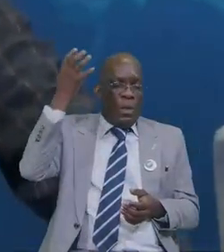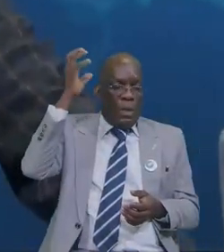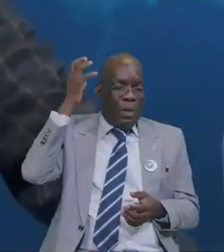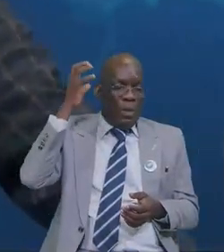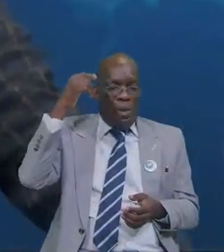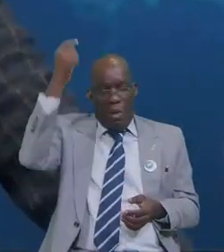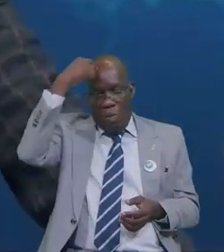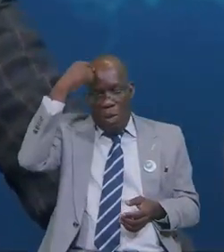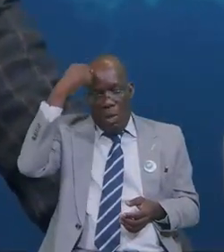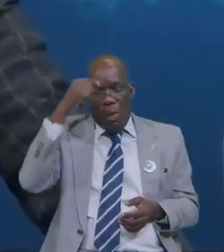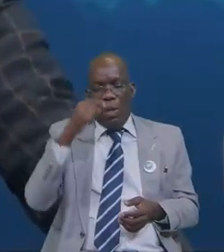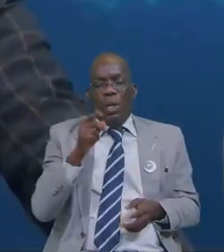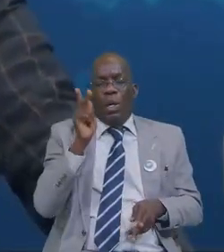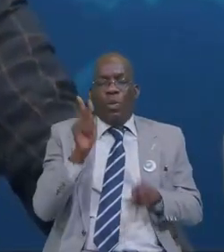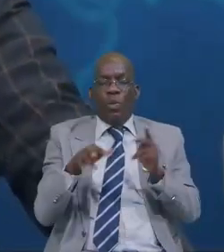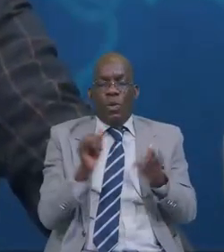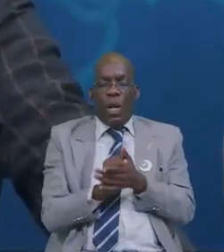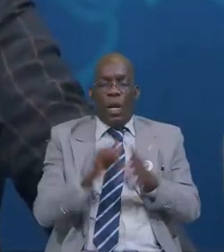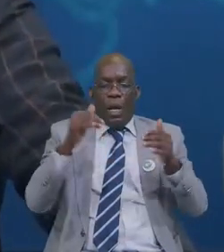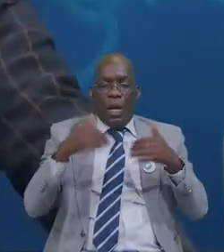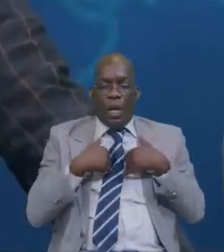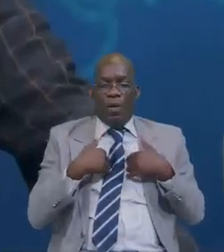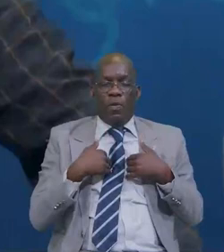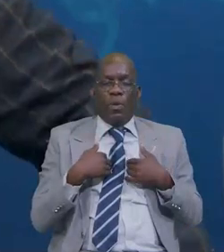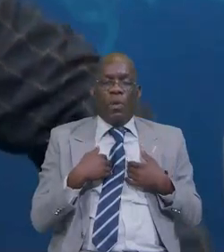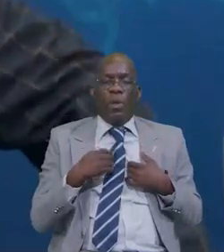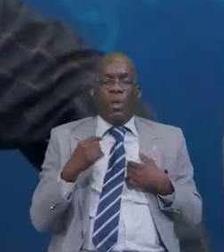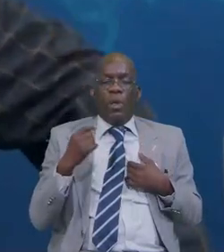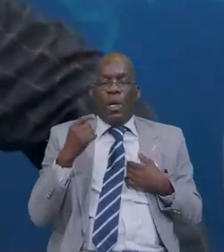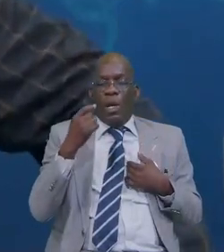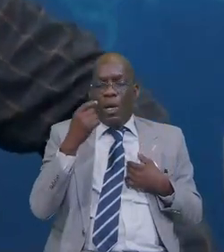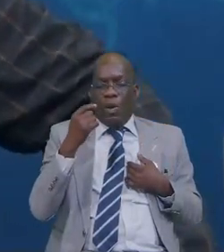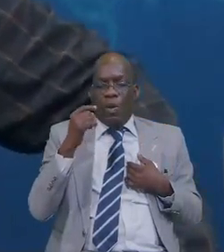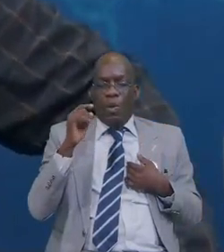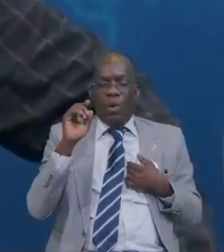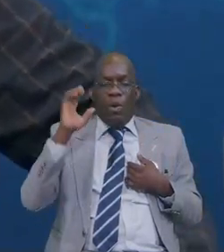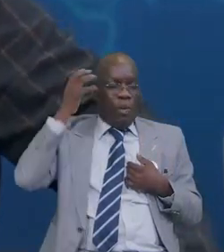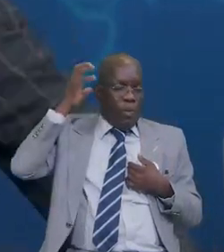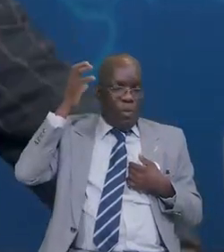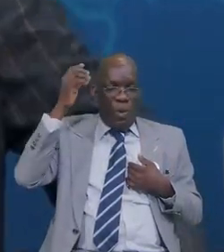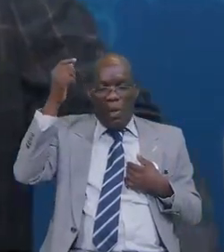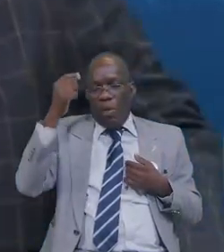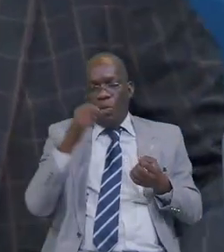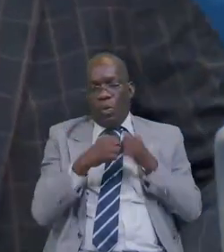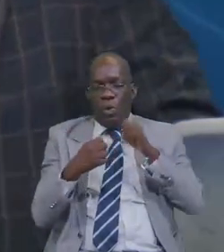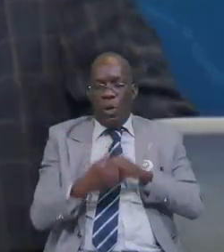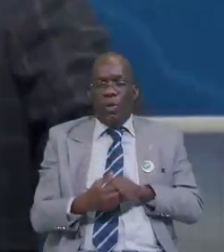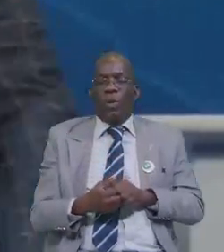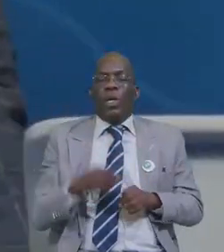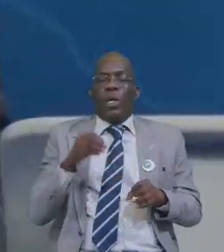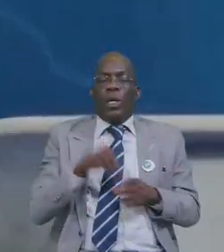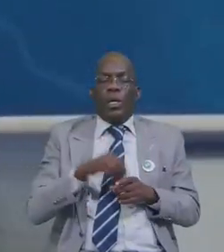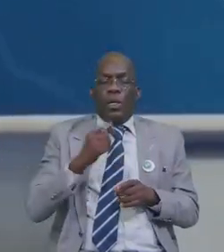La pensée dérangée. Ceux qui ont des problèmes mentaux, la confusion dans le cerveau, dans